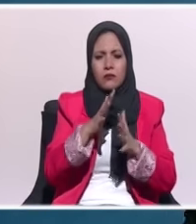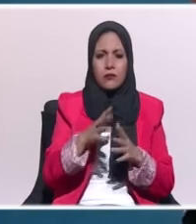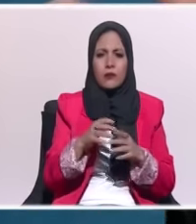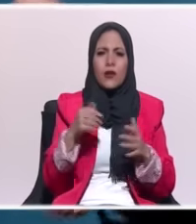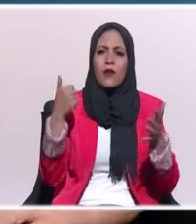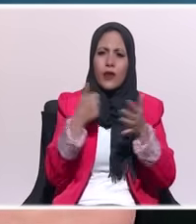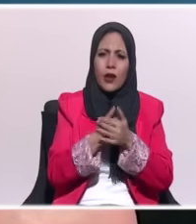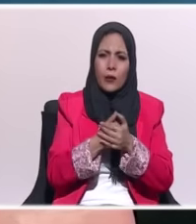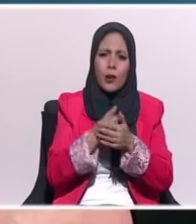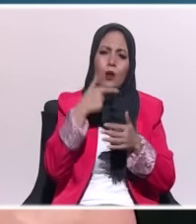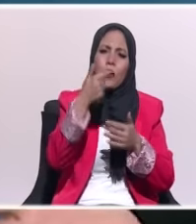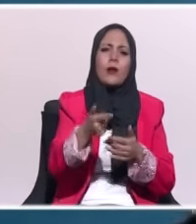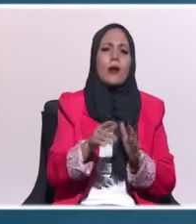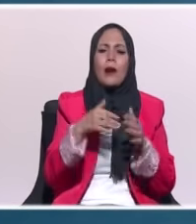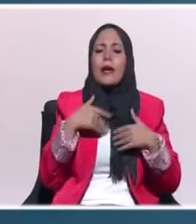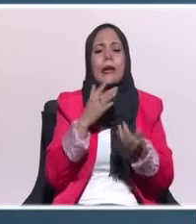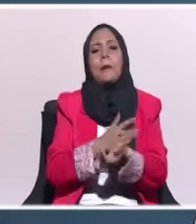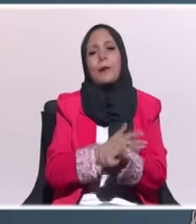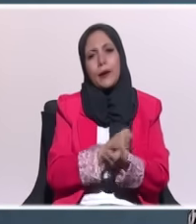والاخر اعترفت لها تعبت.